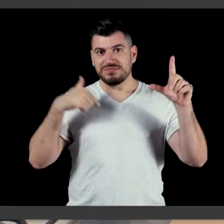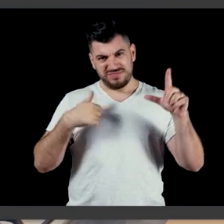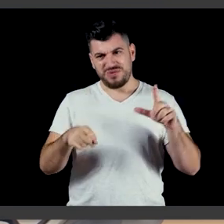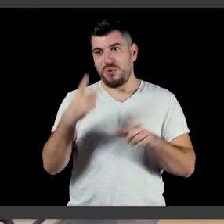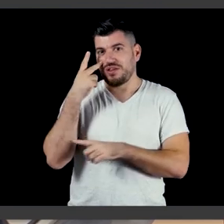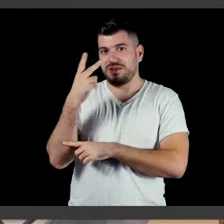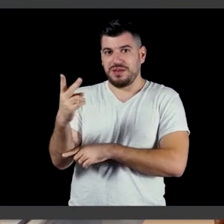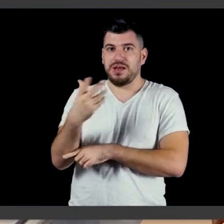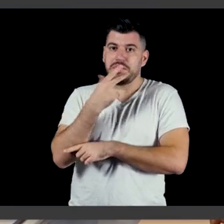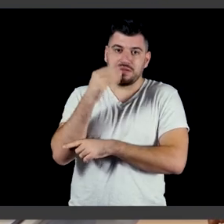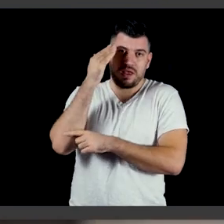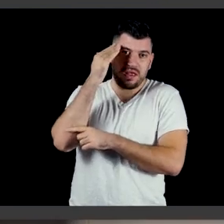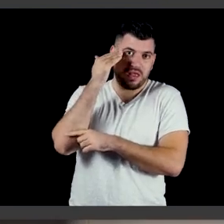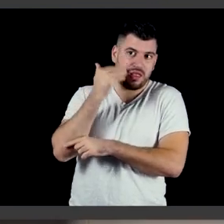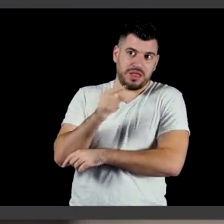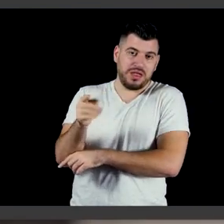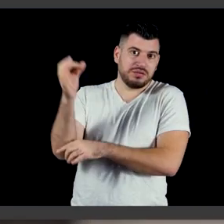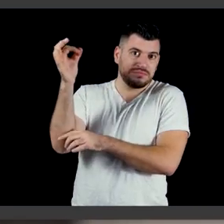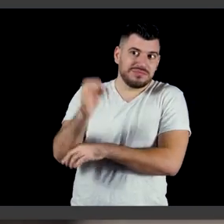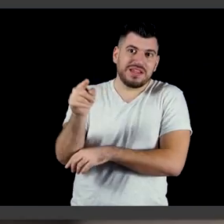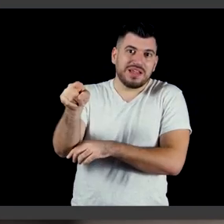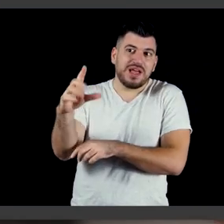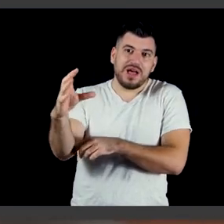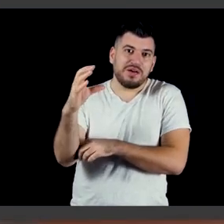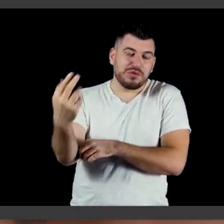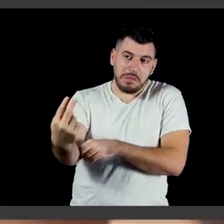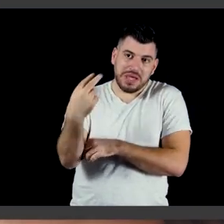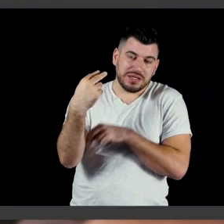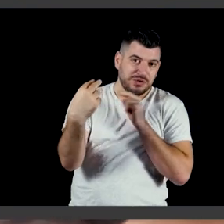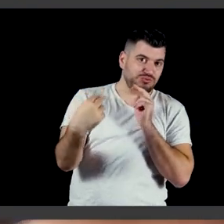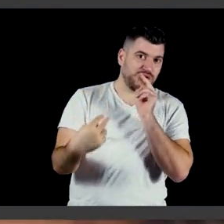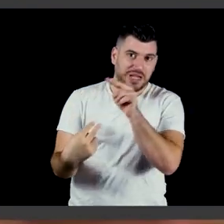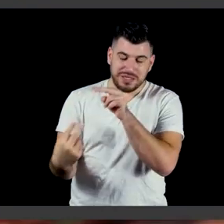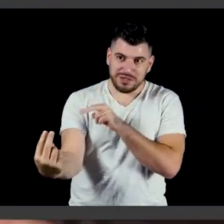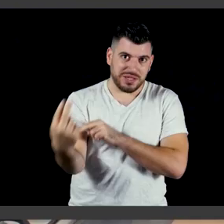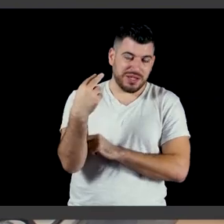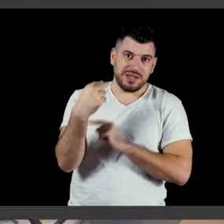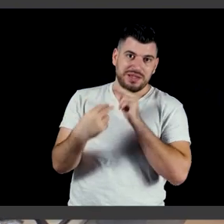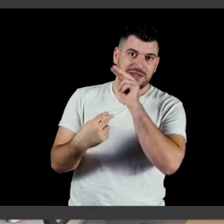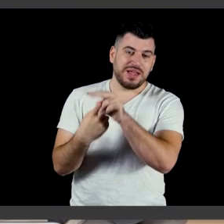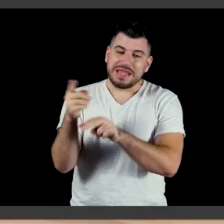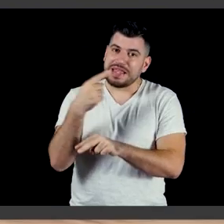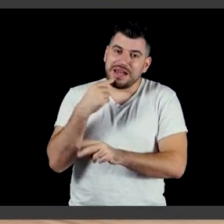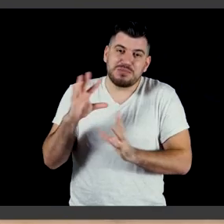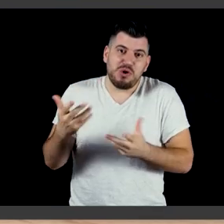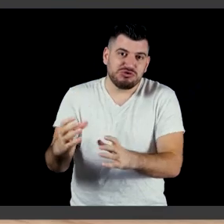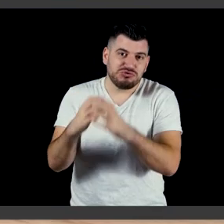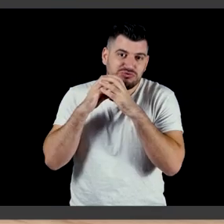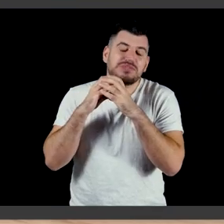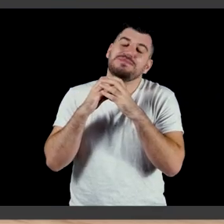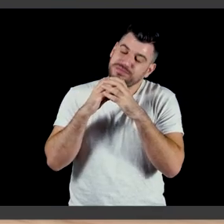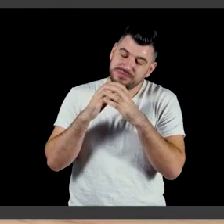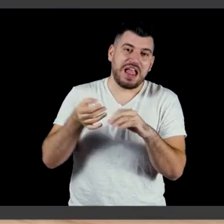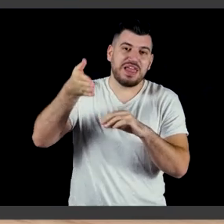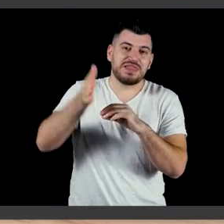Και μόνο που το βλέπεις χάνεσαι στη ματιά του. Σε κοιτάζει, το κοιτάζεις. Και λες τώρα, Παναγία μου, πώς το βάζω αυτό όλο στο στόμα. Αναγκαστικά θα κόψω